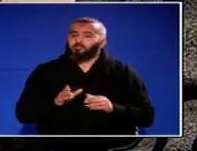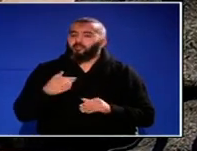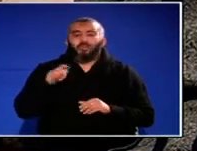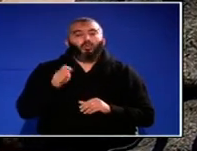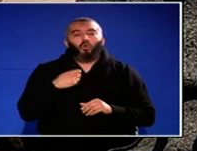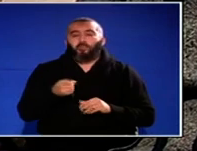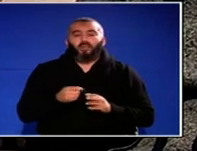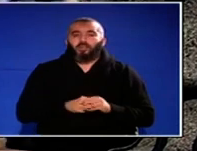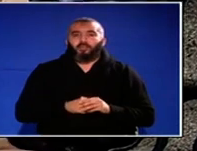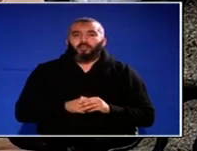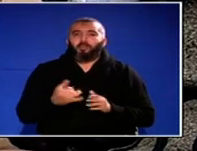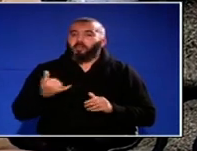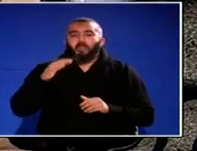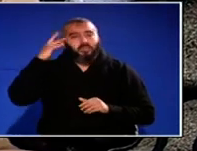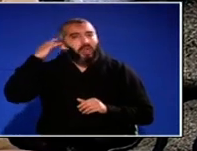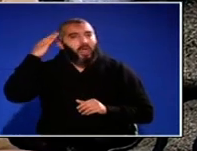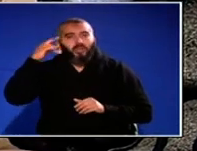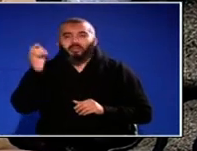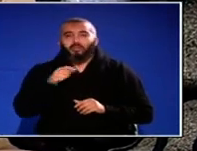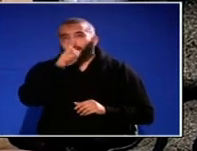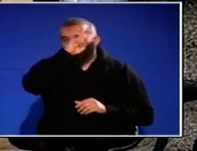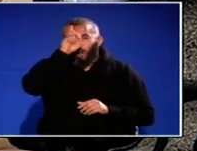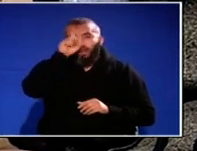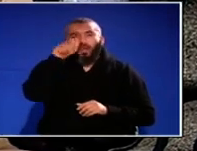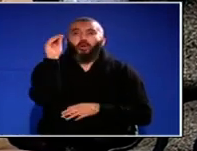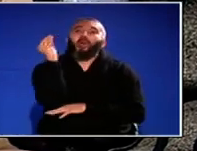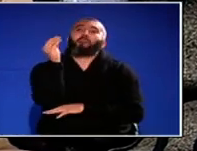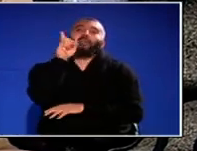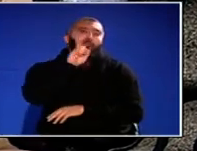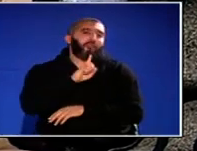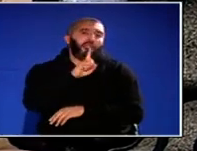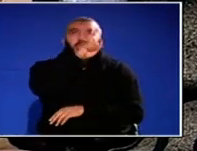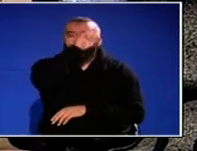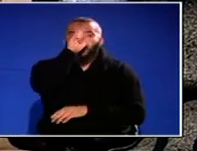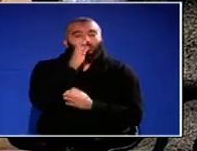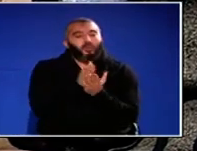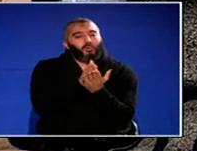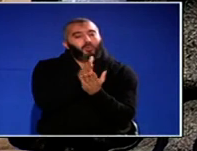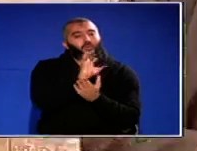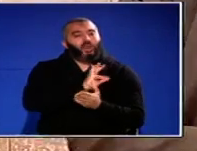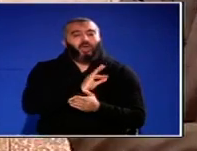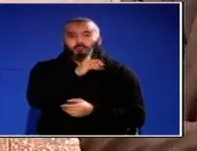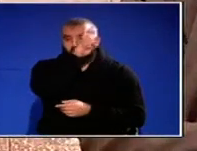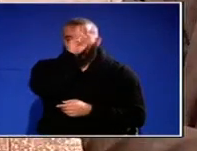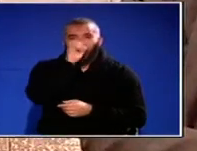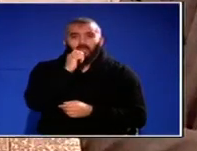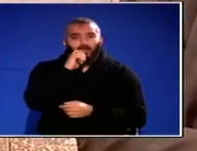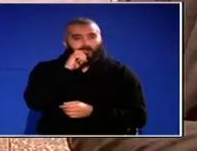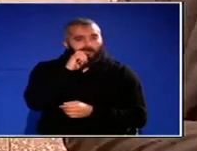معنى اخر وهكذا. بالتالي ربي يجعلها صالحه ان شاء الله. ان شاء الله يا رب يجعل الرأفه فيها